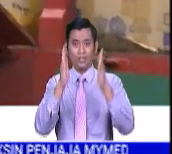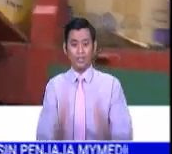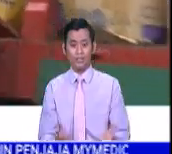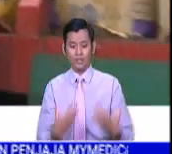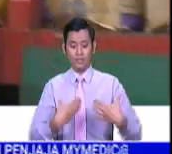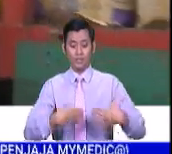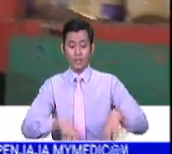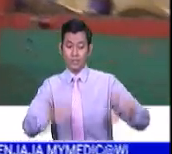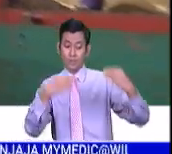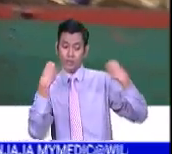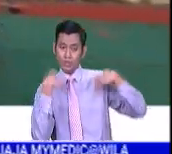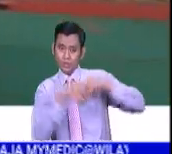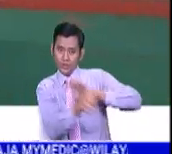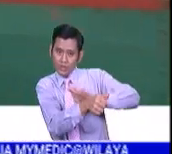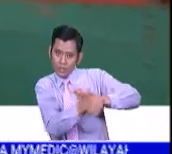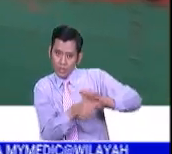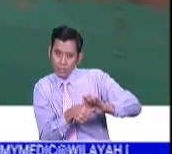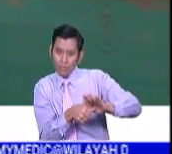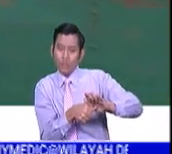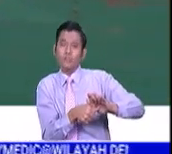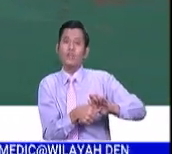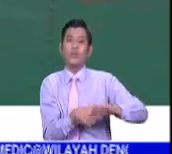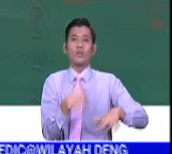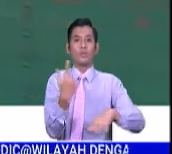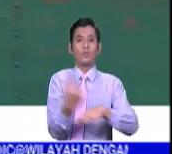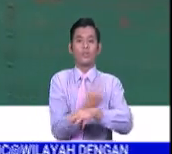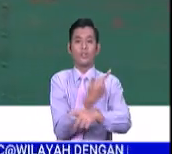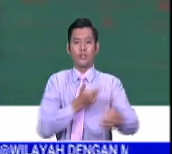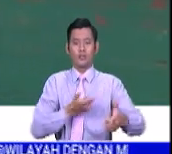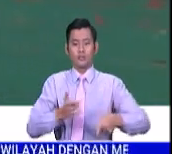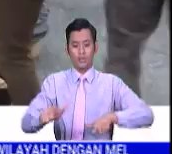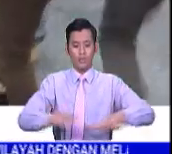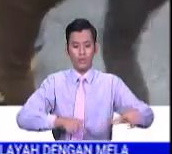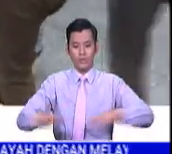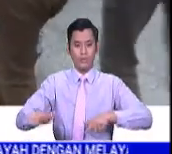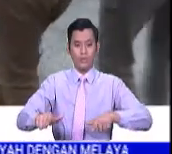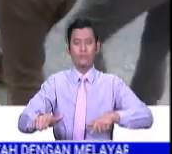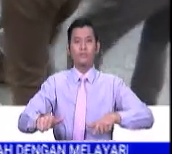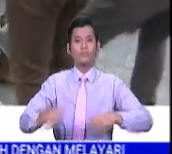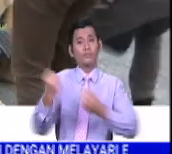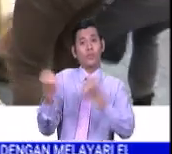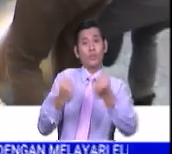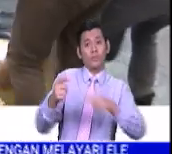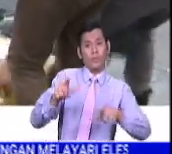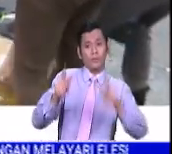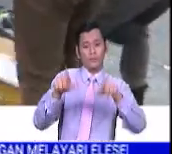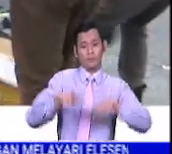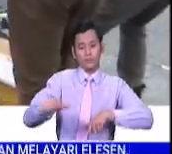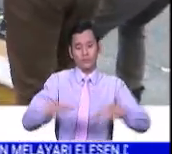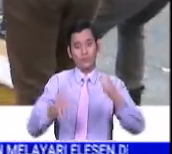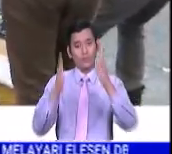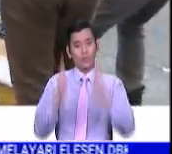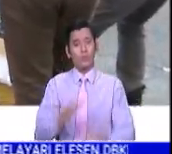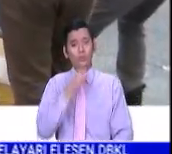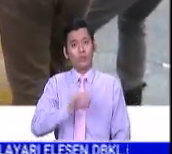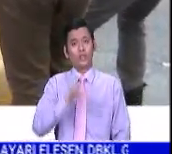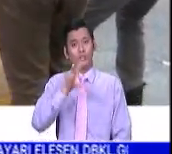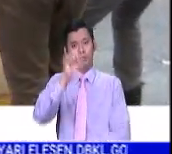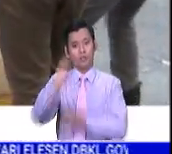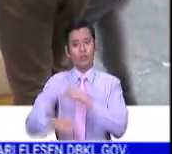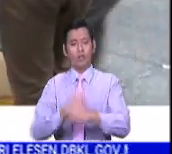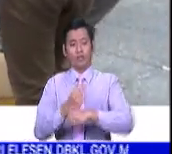ke Lembah Kelang menggunakan trela menemui jalan buntu. Pemandu lori berusia lingkungan 30 tahun ditahan bersama